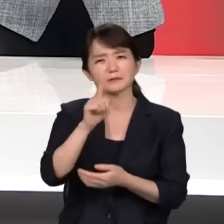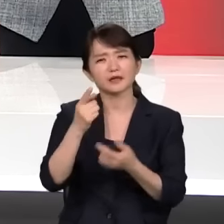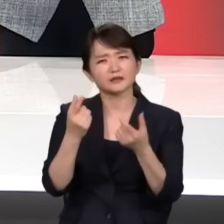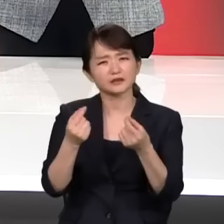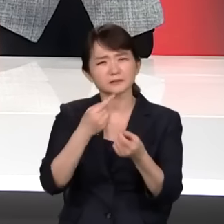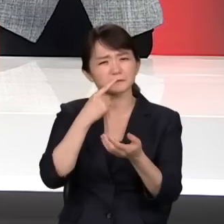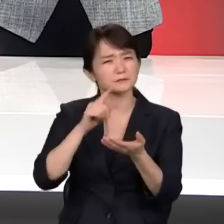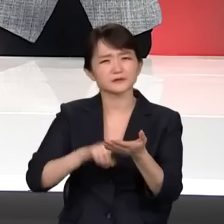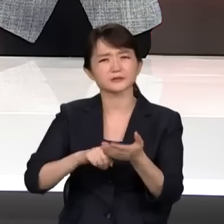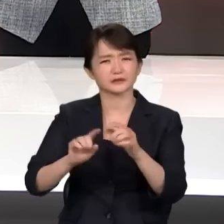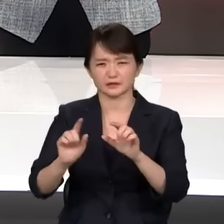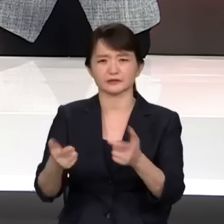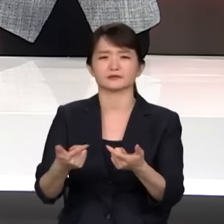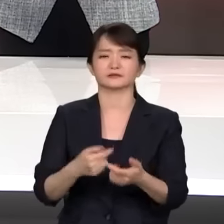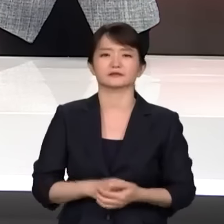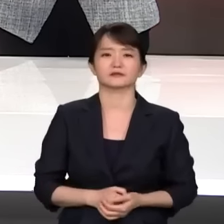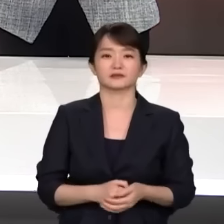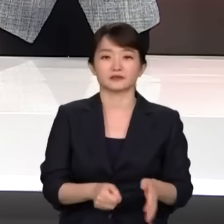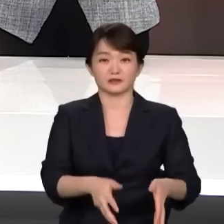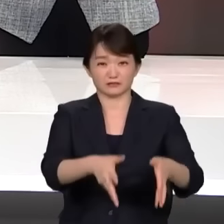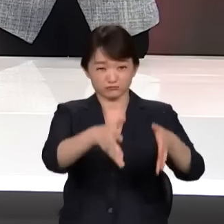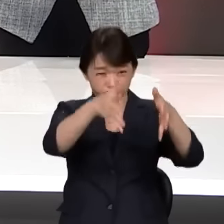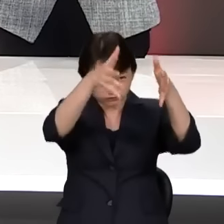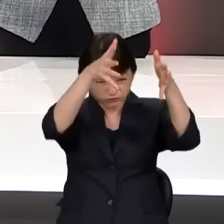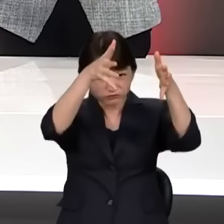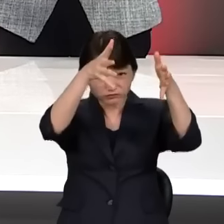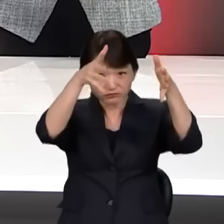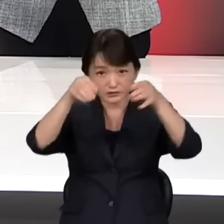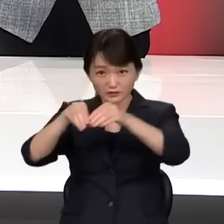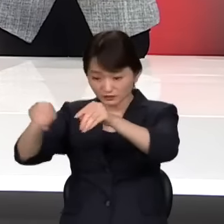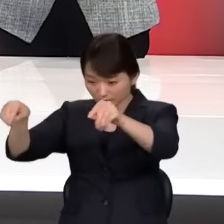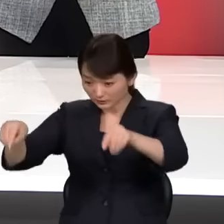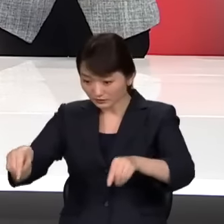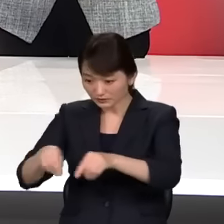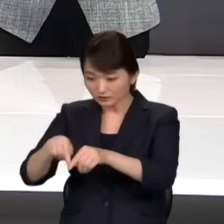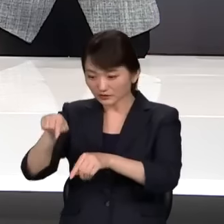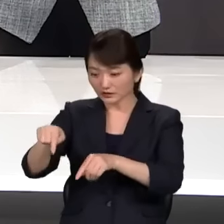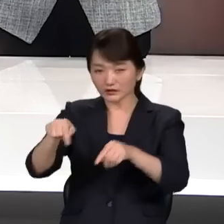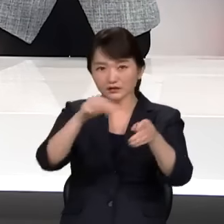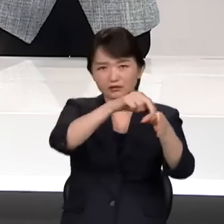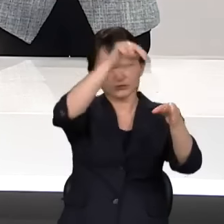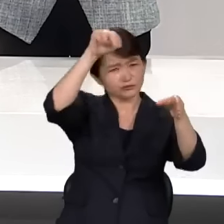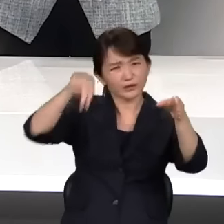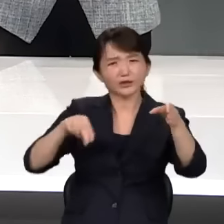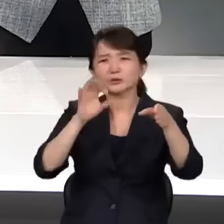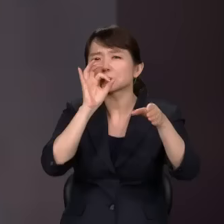쉽지 않다는 게 문제입니다. 고층일수록 가운데로 뛸 확률이 더 떨어집니다.